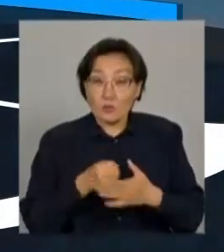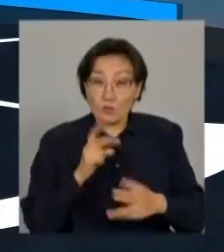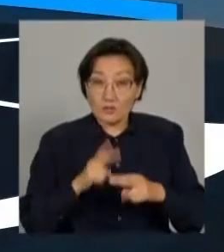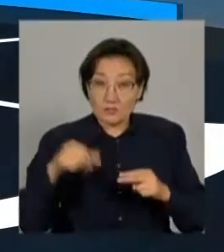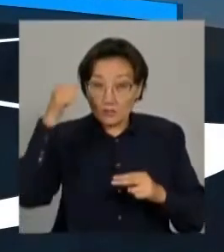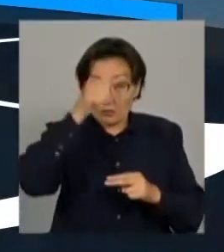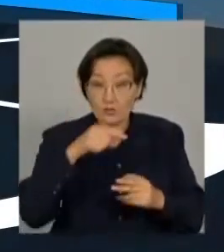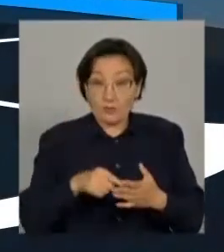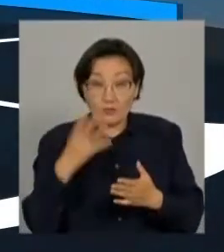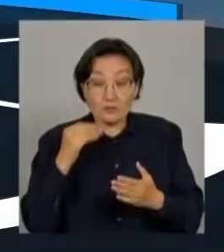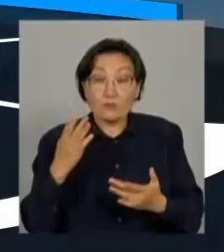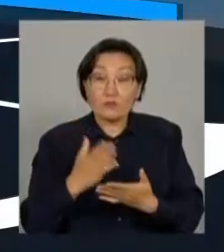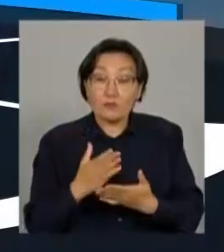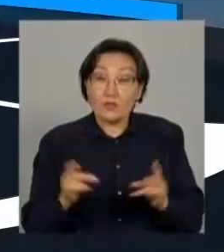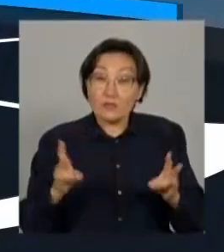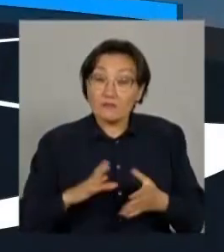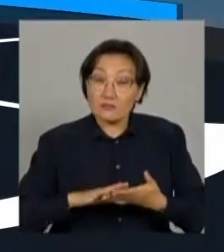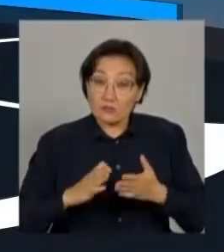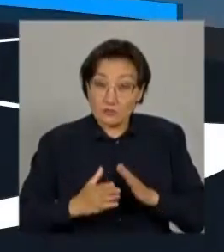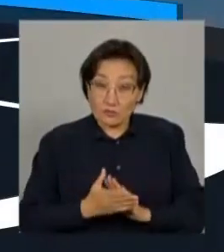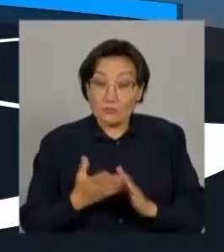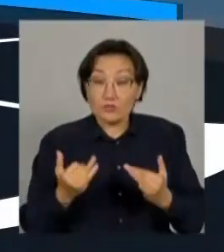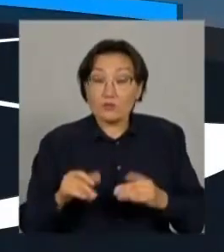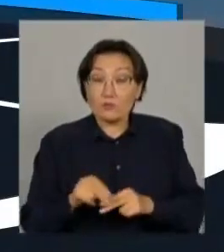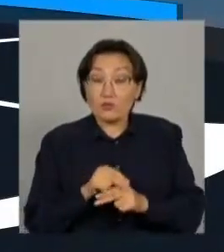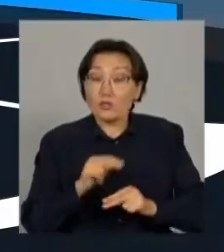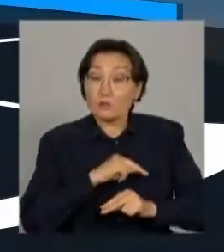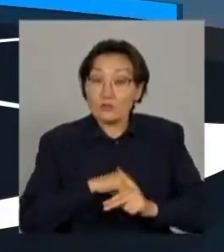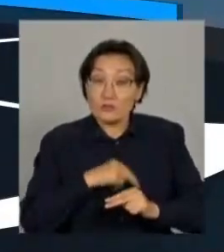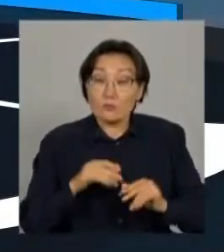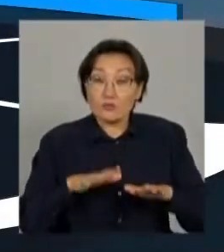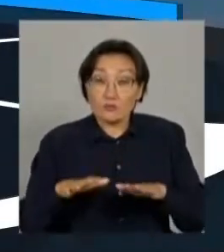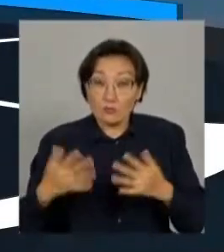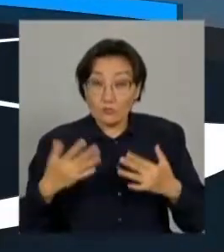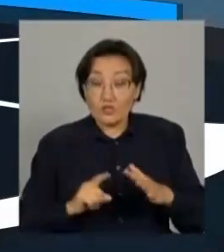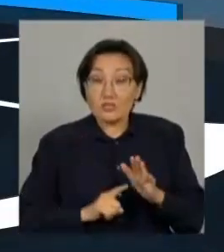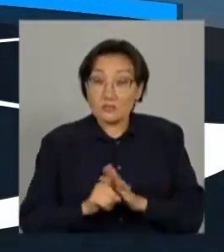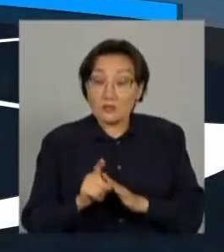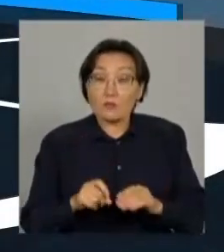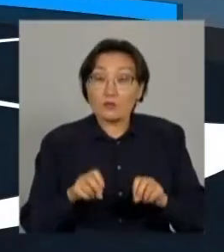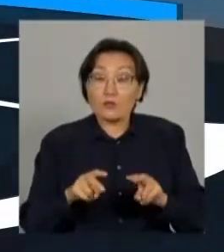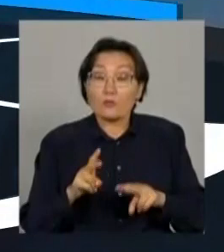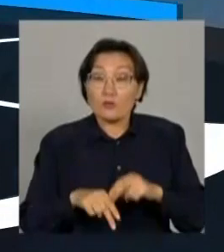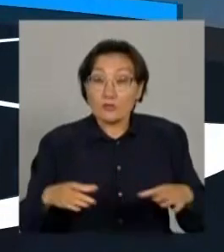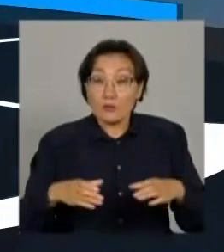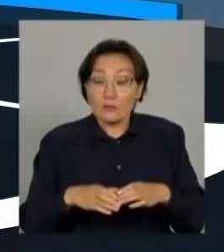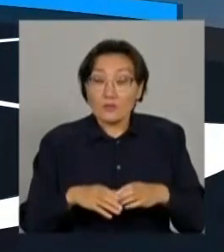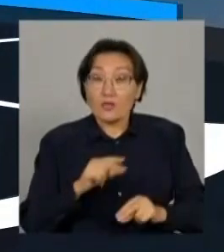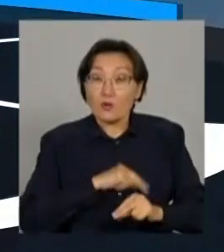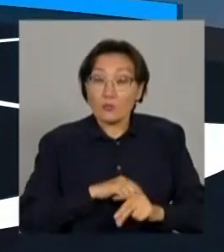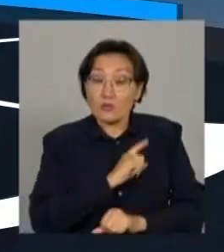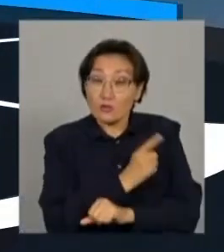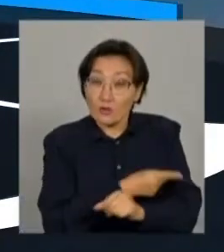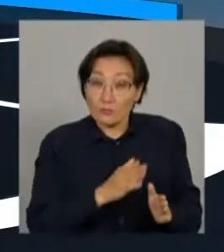в Алматы. Сейчас он находится в аварийном состоянии. Ремонтные работы на местах уже начались. Подрядчики работают в усиленном